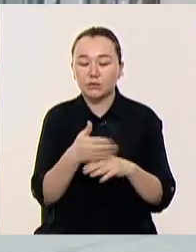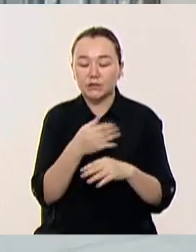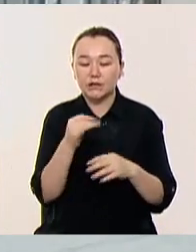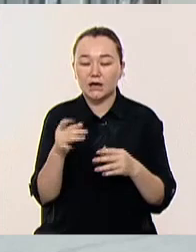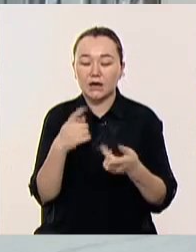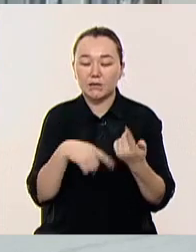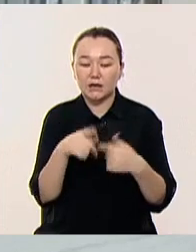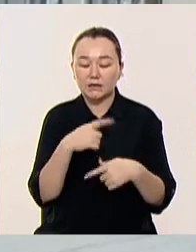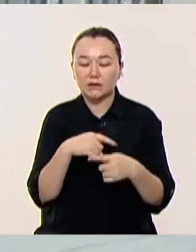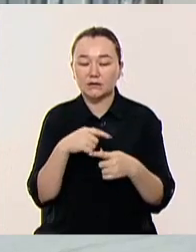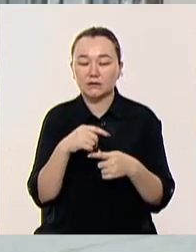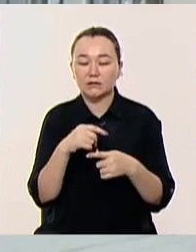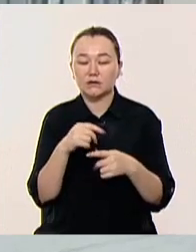обратно